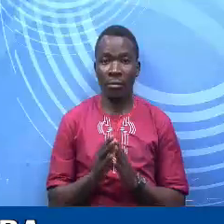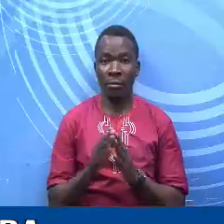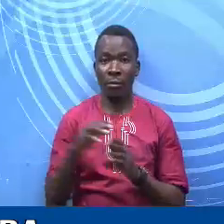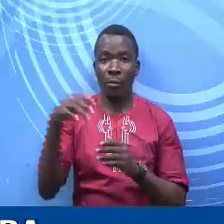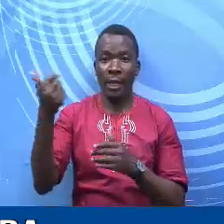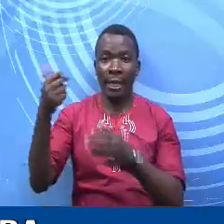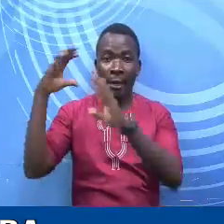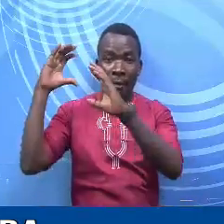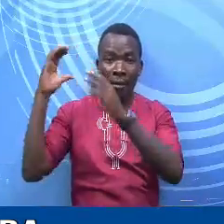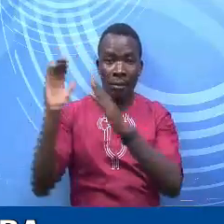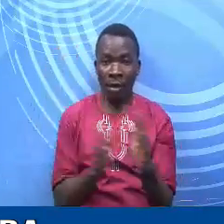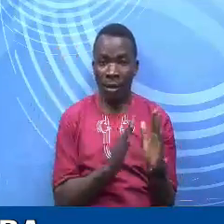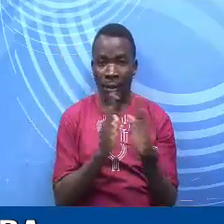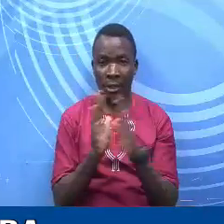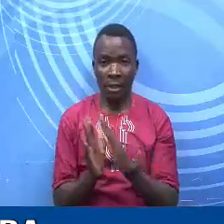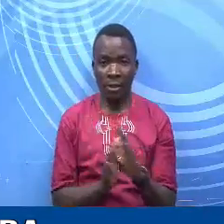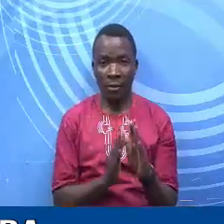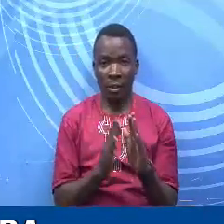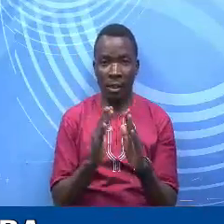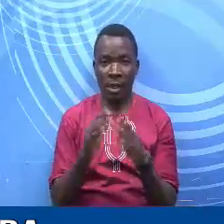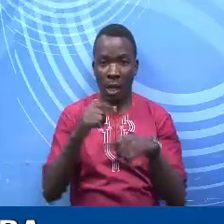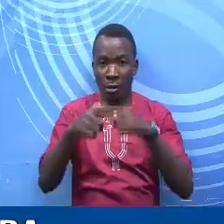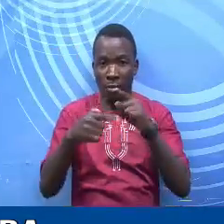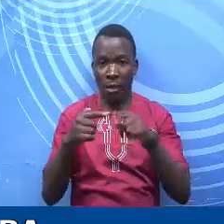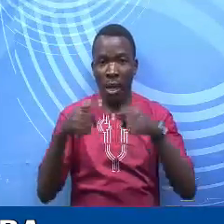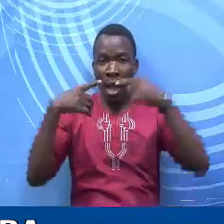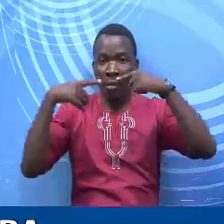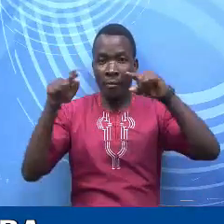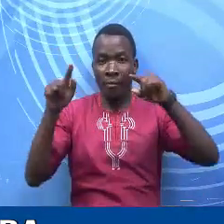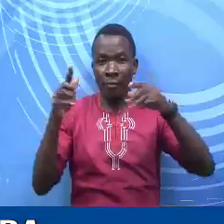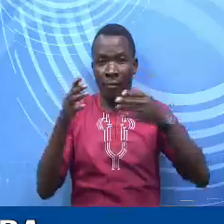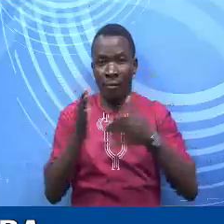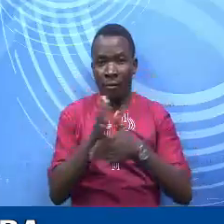Yandi makuru twabateguriye reka tuyakomereze ku itangazo rya